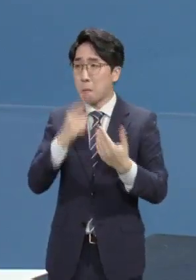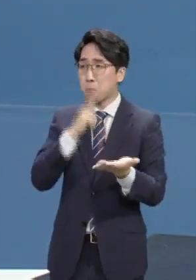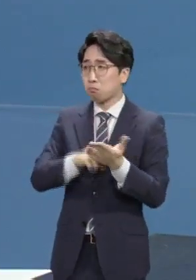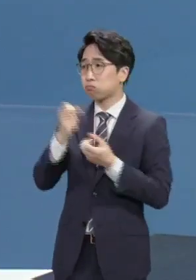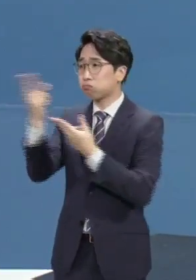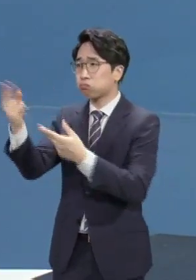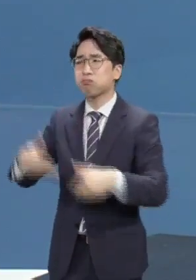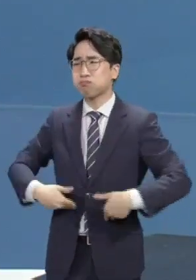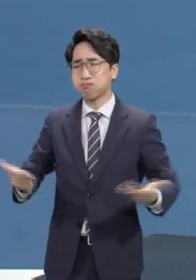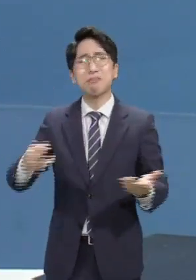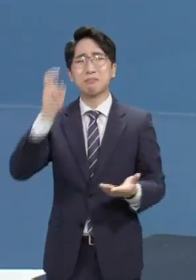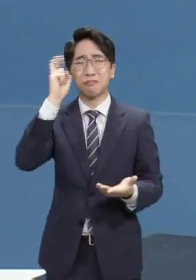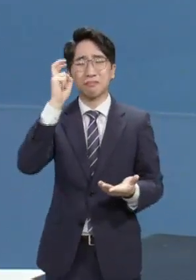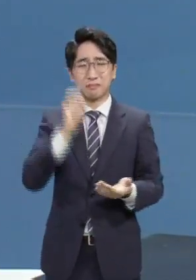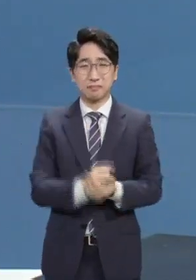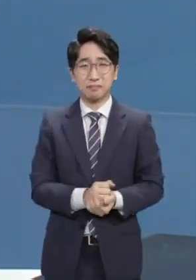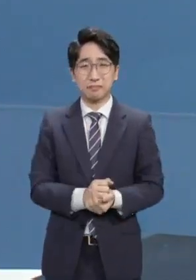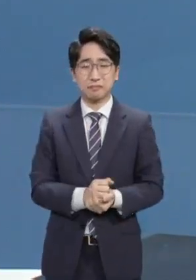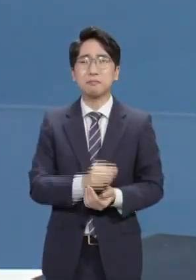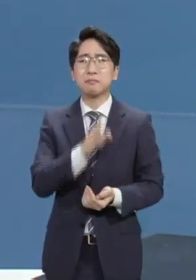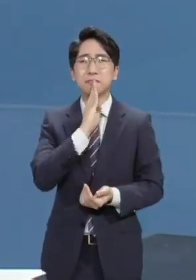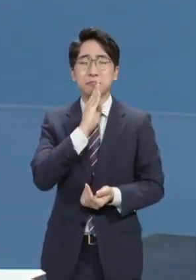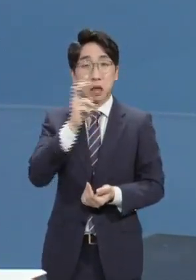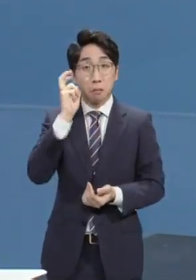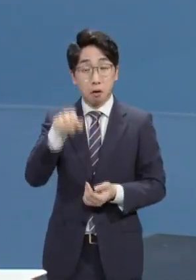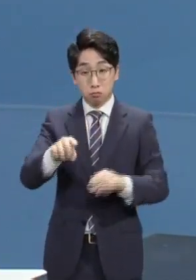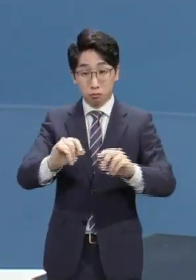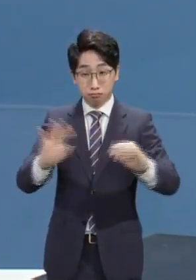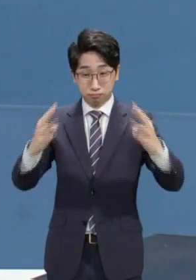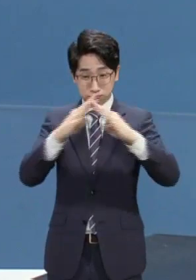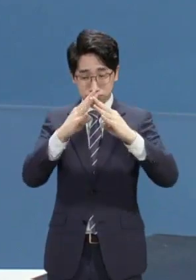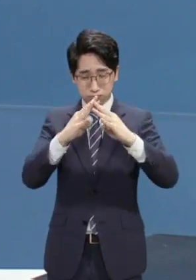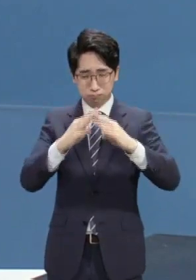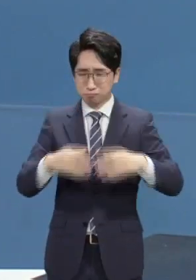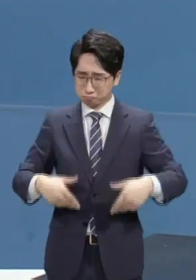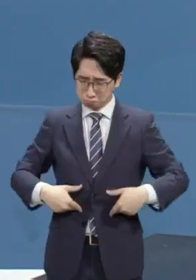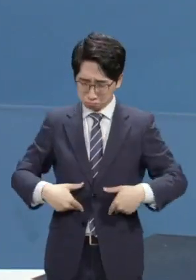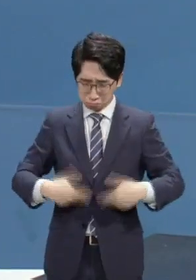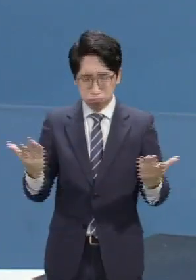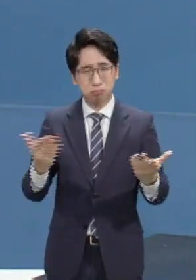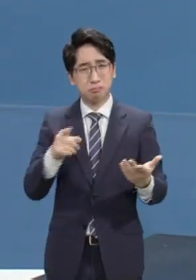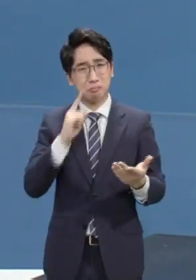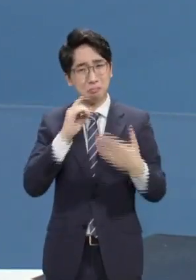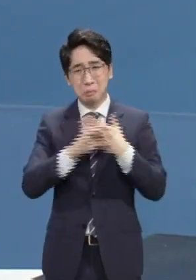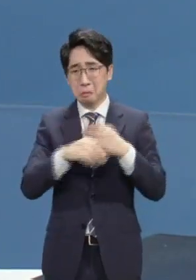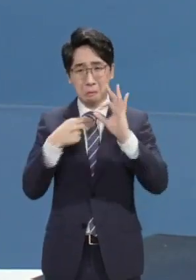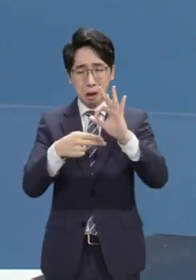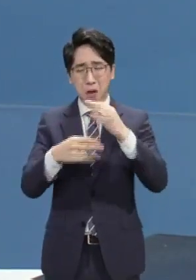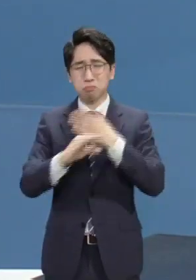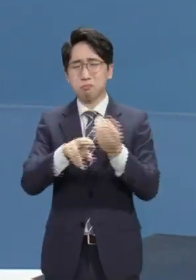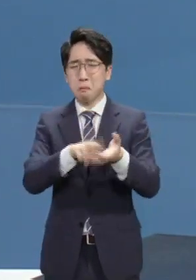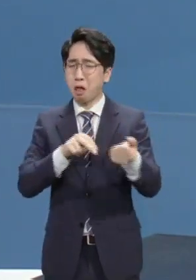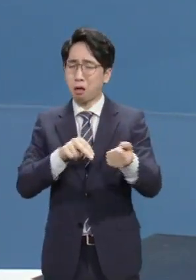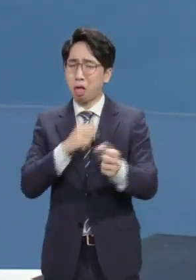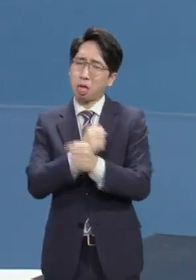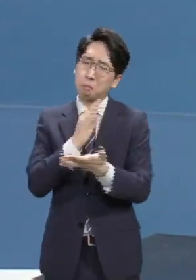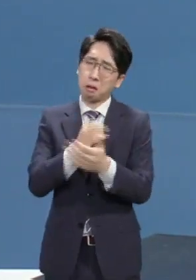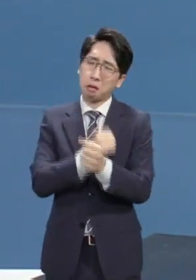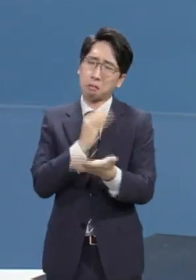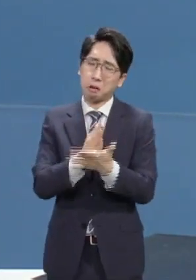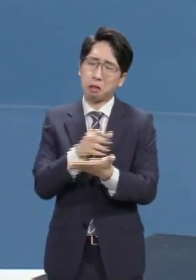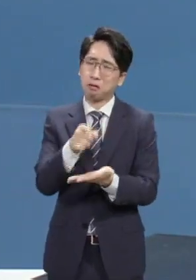없었겠죠 그렇죠 왜냐면 어차피 곳에 붙일 생각이 없으니깐 팔아도 그만 안 팔아도 그만이지 않겠습니까 아니면 연막 작전